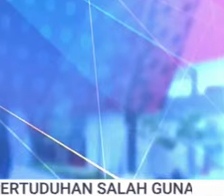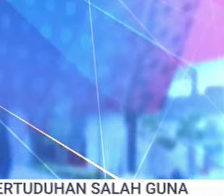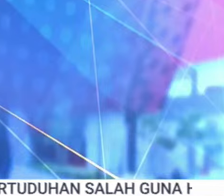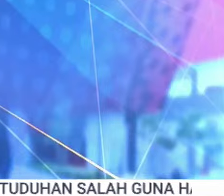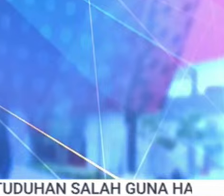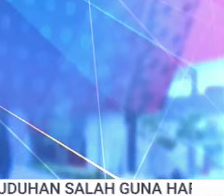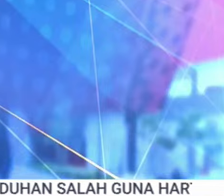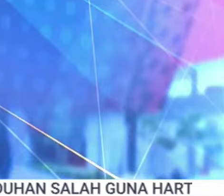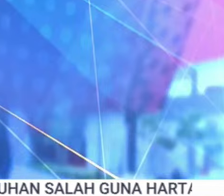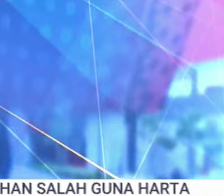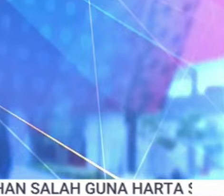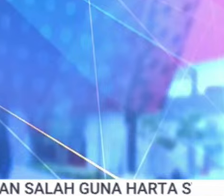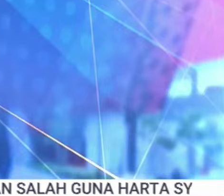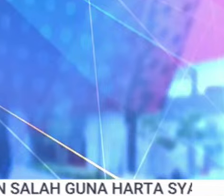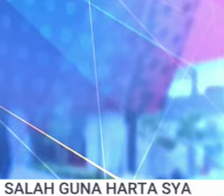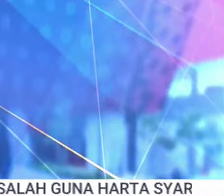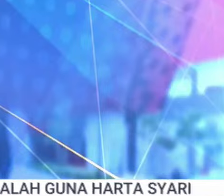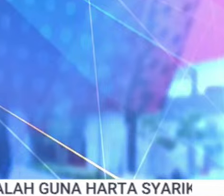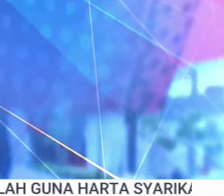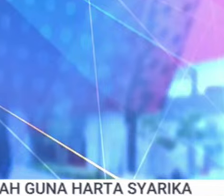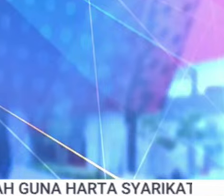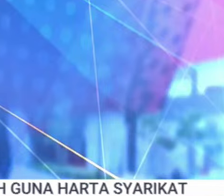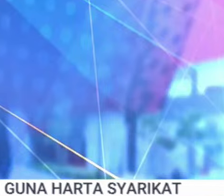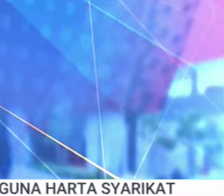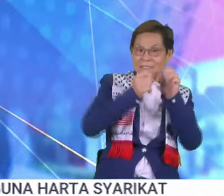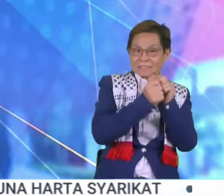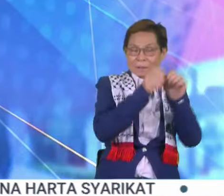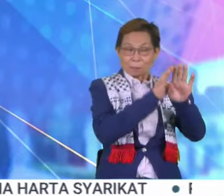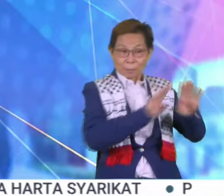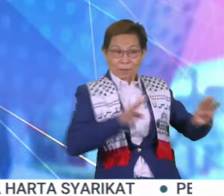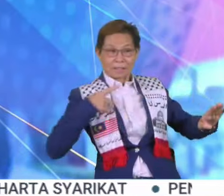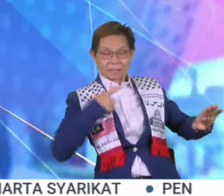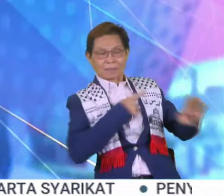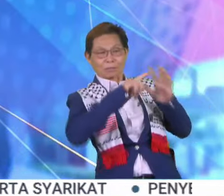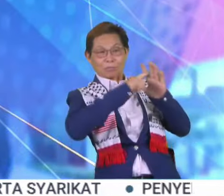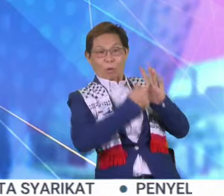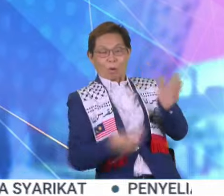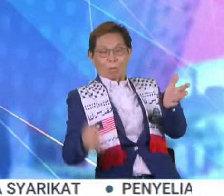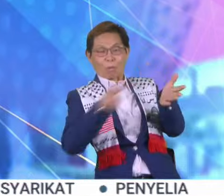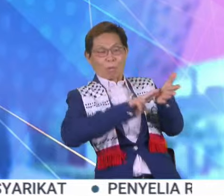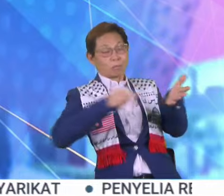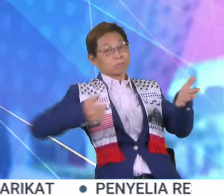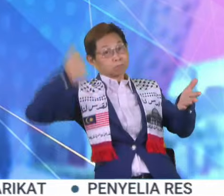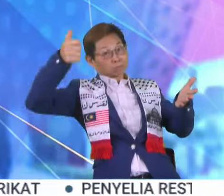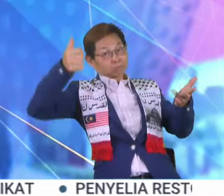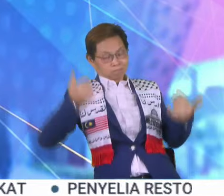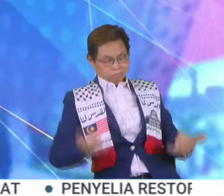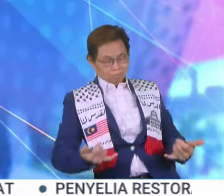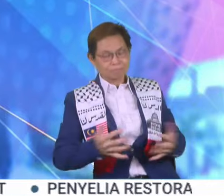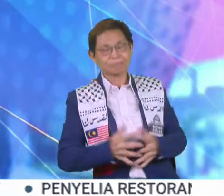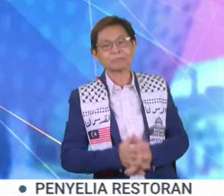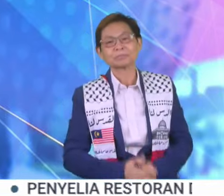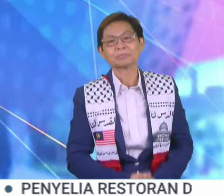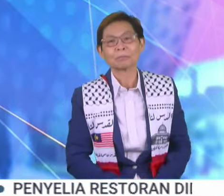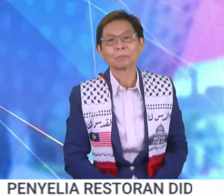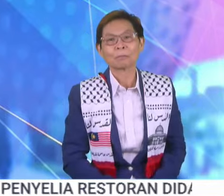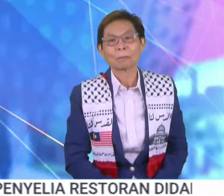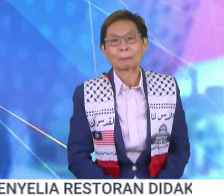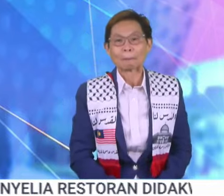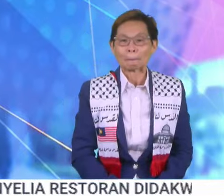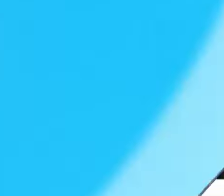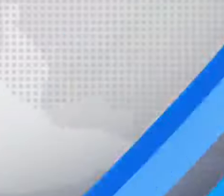Assalamualaikum, salam Malaysia. Madhani Kanta 744 mendahului berita. Dimulakan dengan rangkuman laporan utama dalam segmen Esensi.